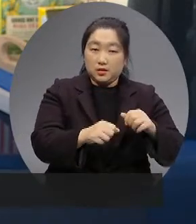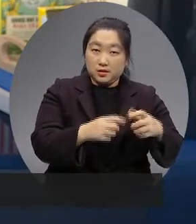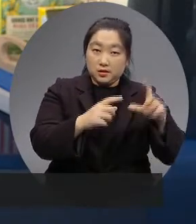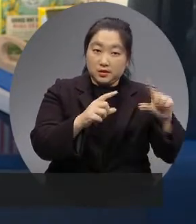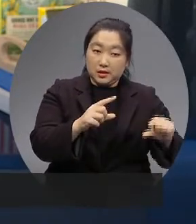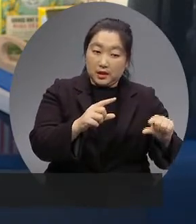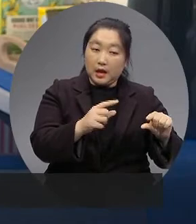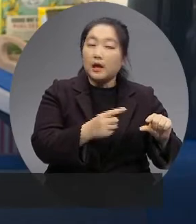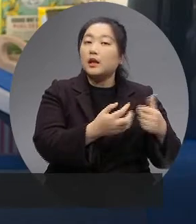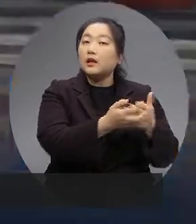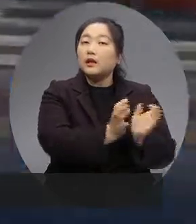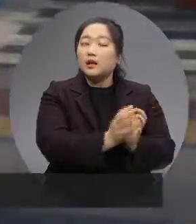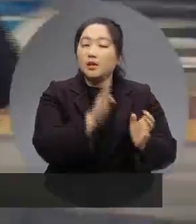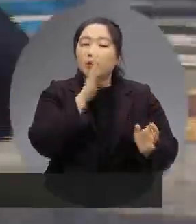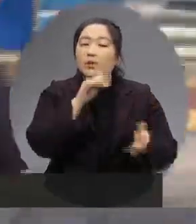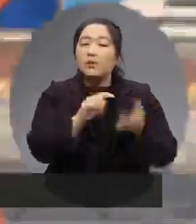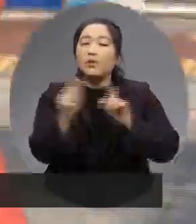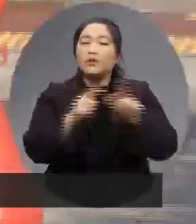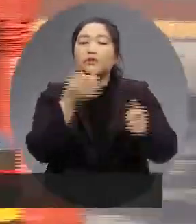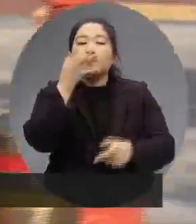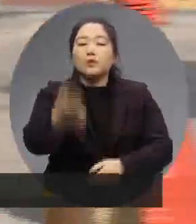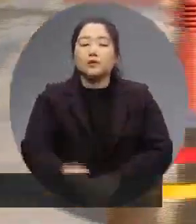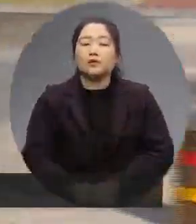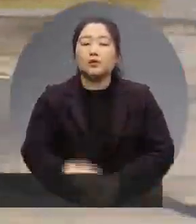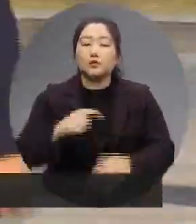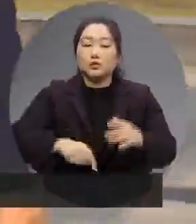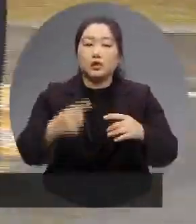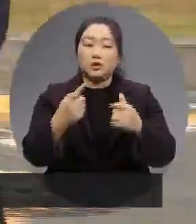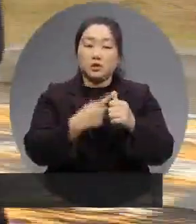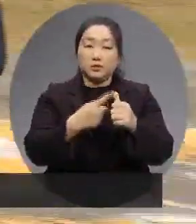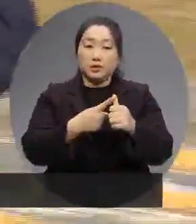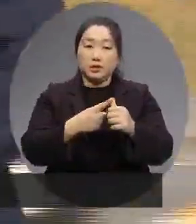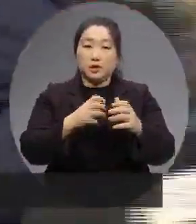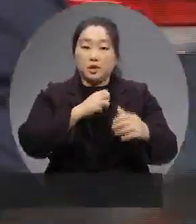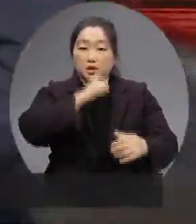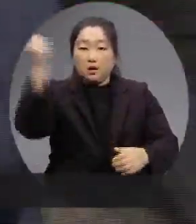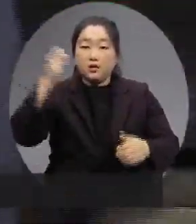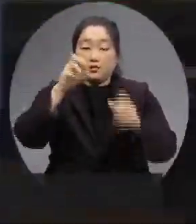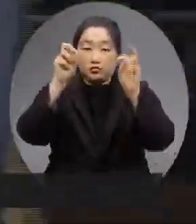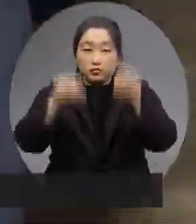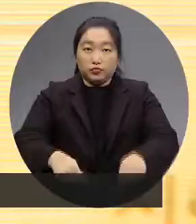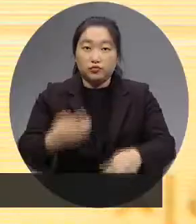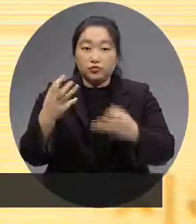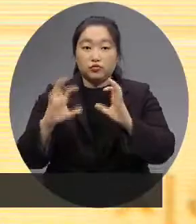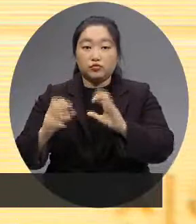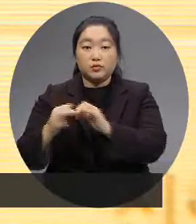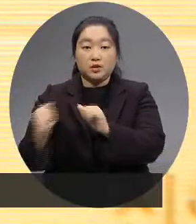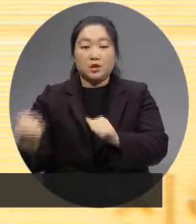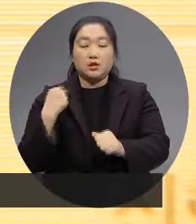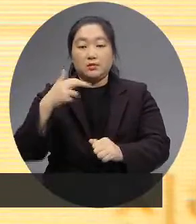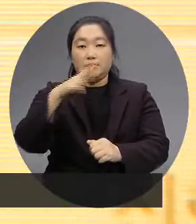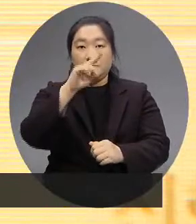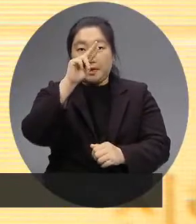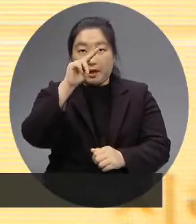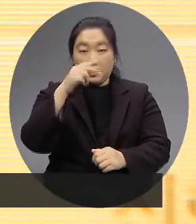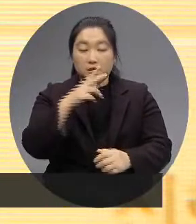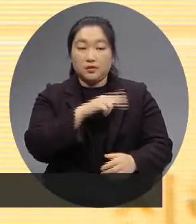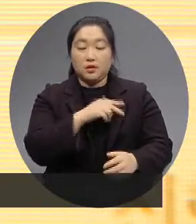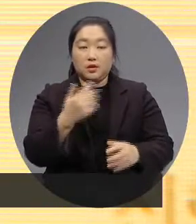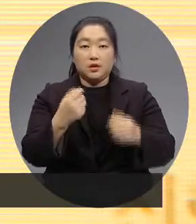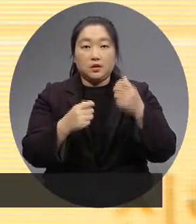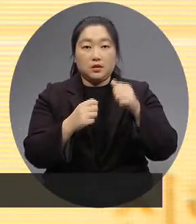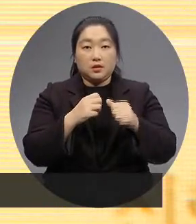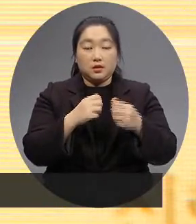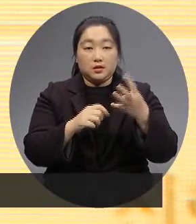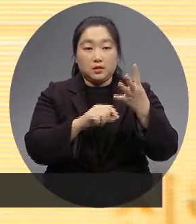모습을 좀 보여드리려고. 이런 가운데 1심에서 당선 무효형을 받은 국민의힘 박정희 의원의 다음 달